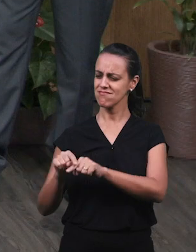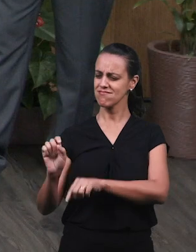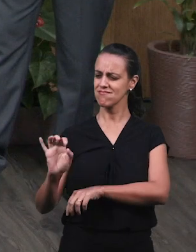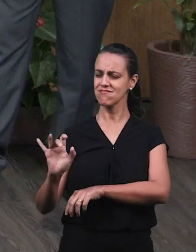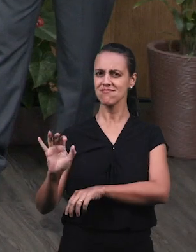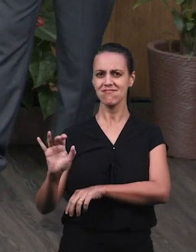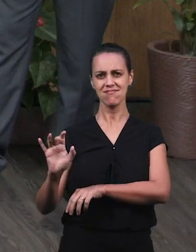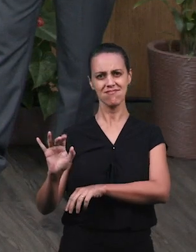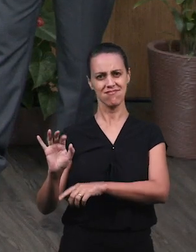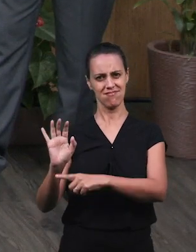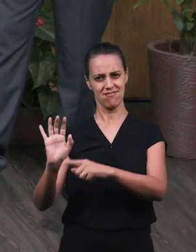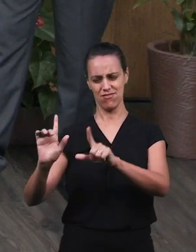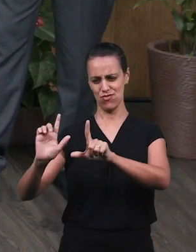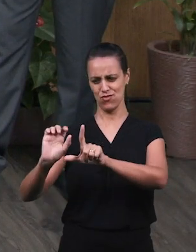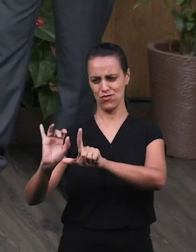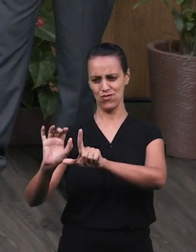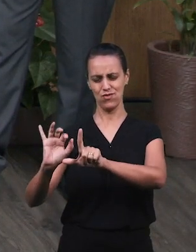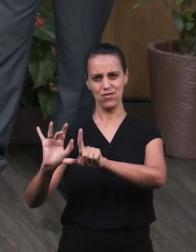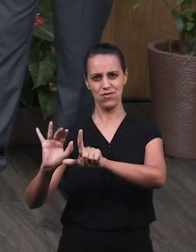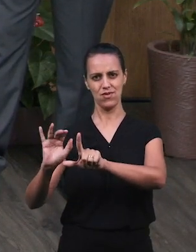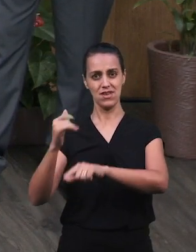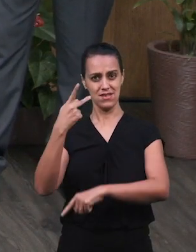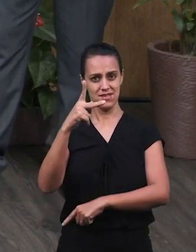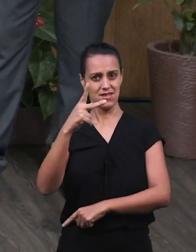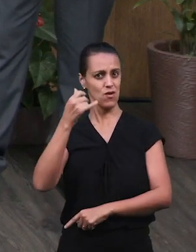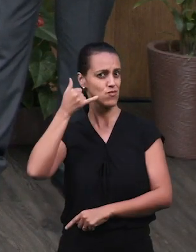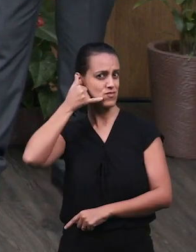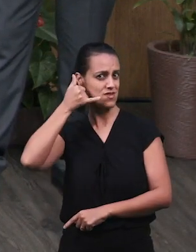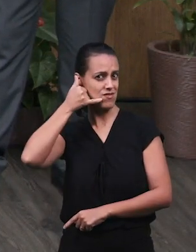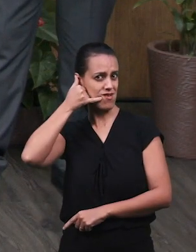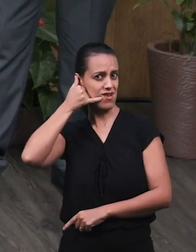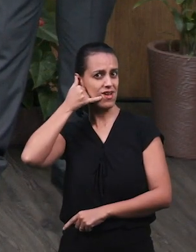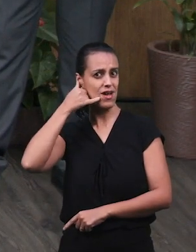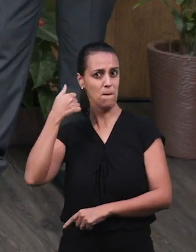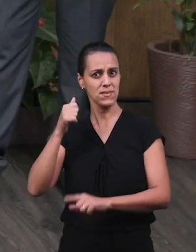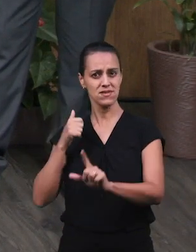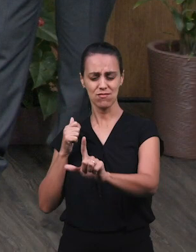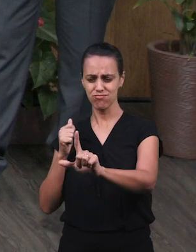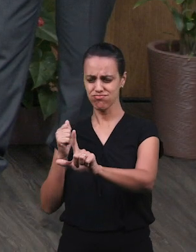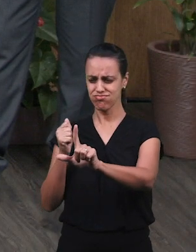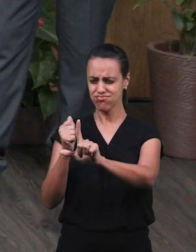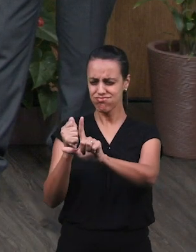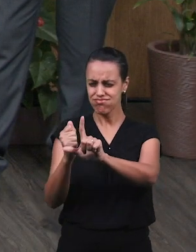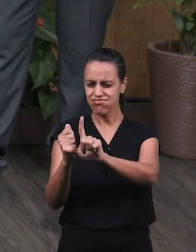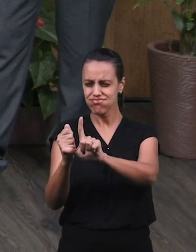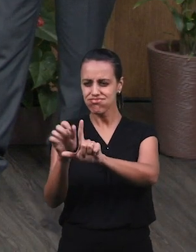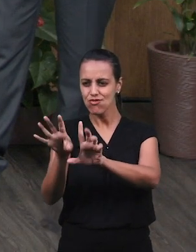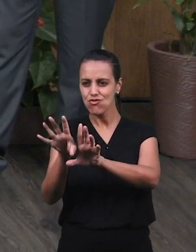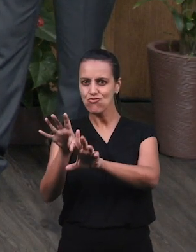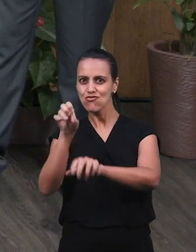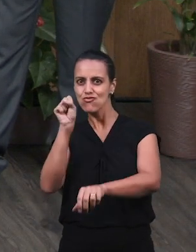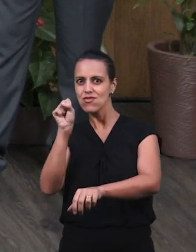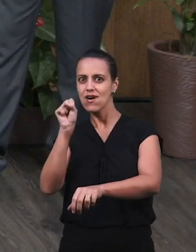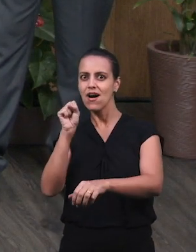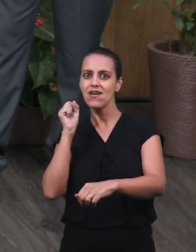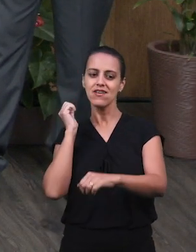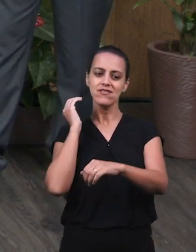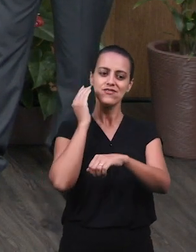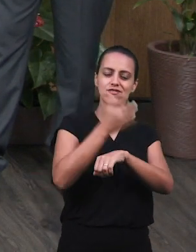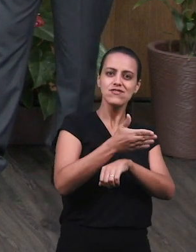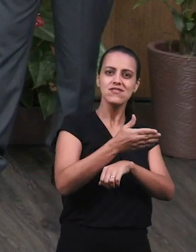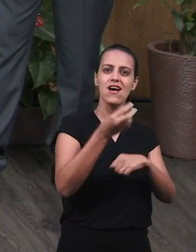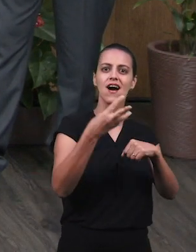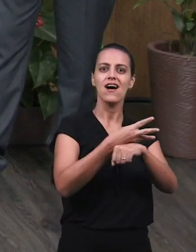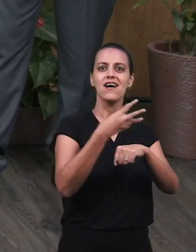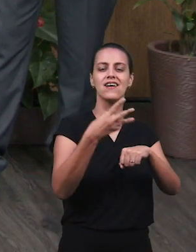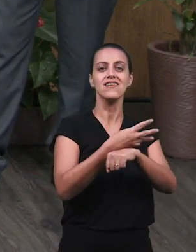code. Il suffit d'approcher l'appareil photo de votre smartphone de ce code. Vous allez être redirigé vers un numéro WhatsApp à